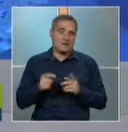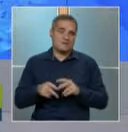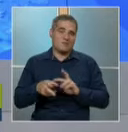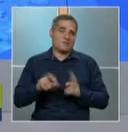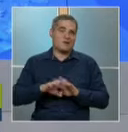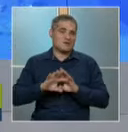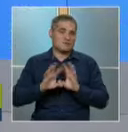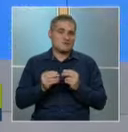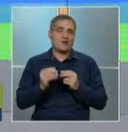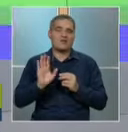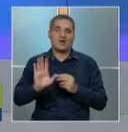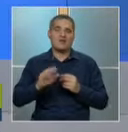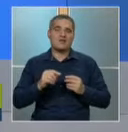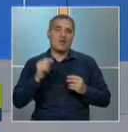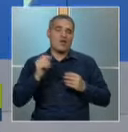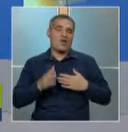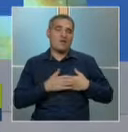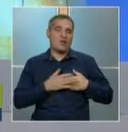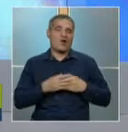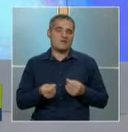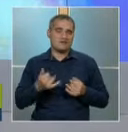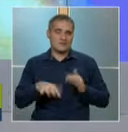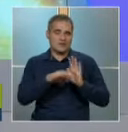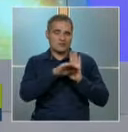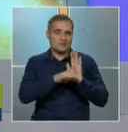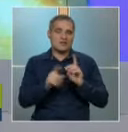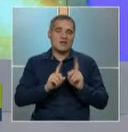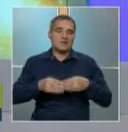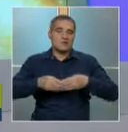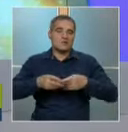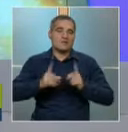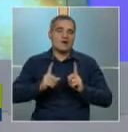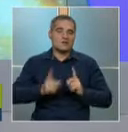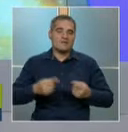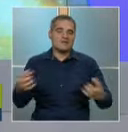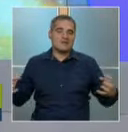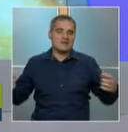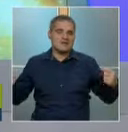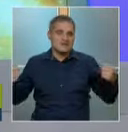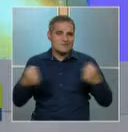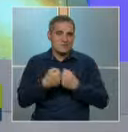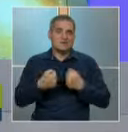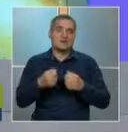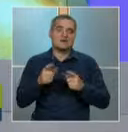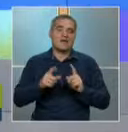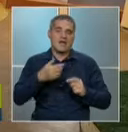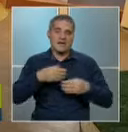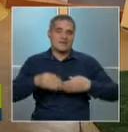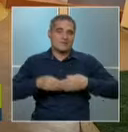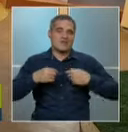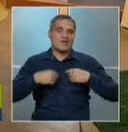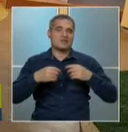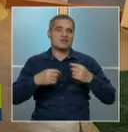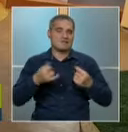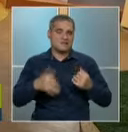променя изцяло неговите духовни ценности, защото той не е запознат с това, което трябва да се сблъска, не е запознат с нашата ценностна система, която